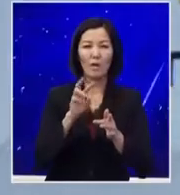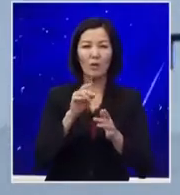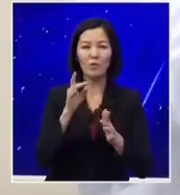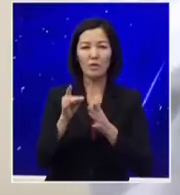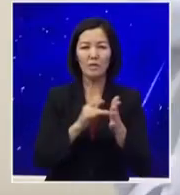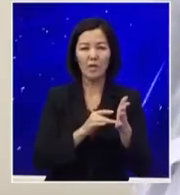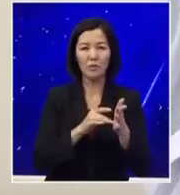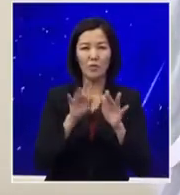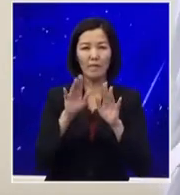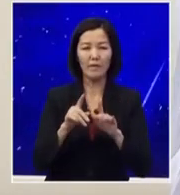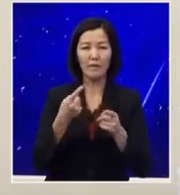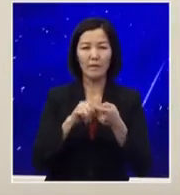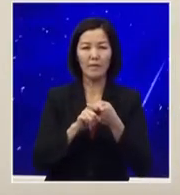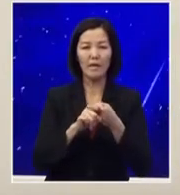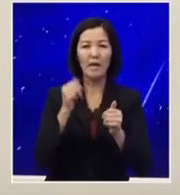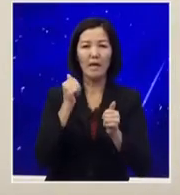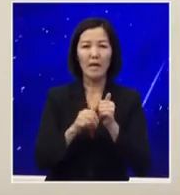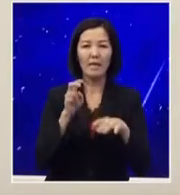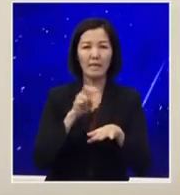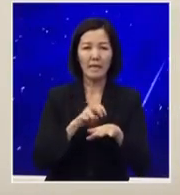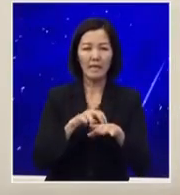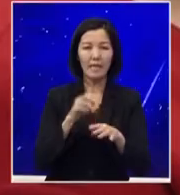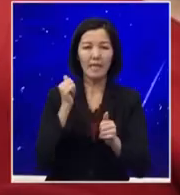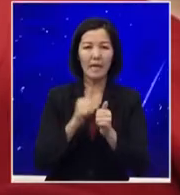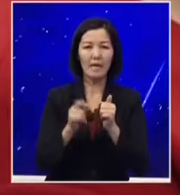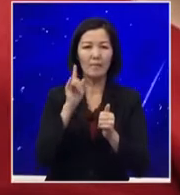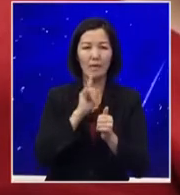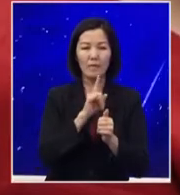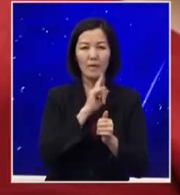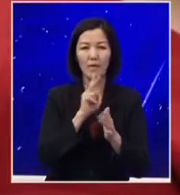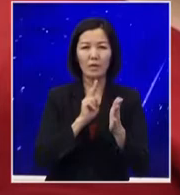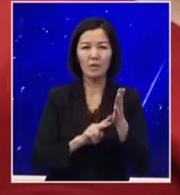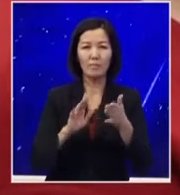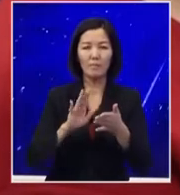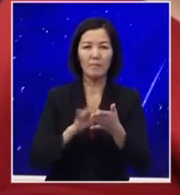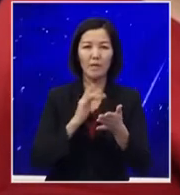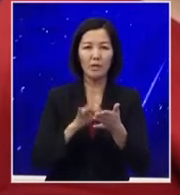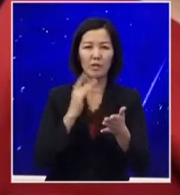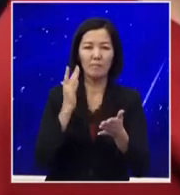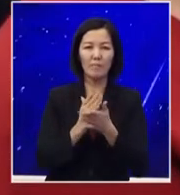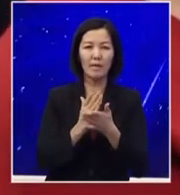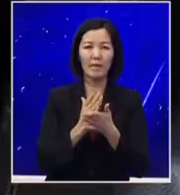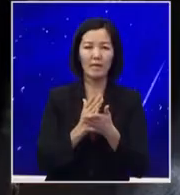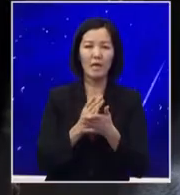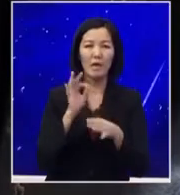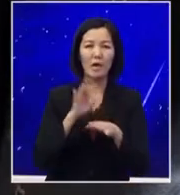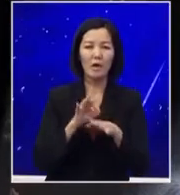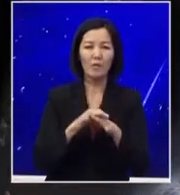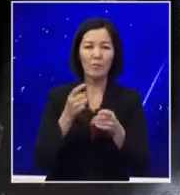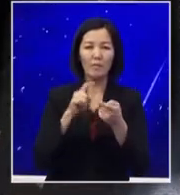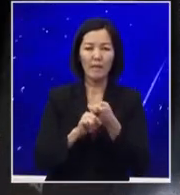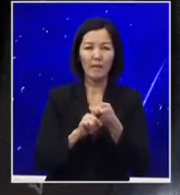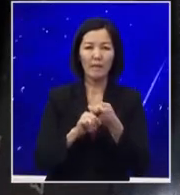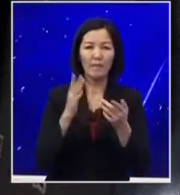автоматты жүріп отырады. Әр дәрігер, әр медбикеге басаяғы 70 планшет тиесілі. Науқастармен байланысаз,